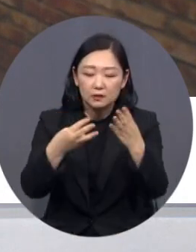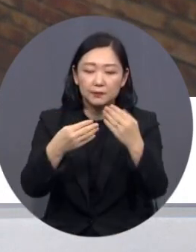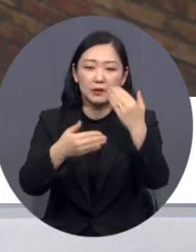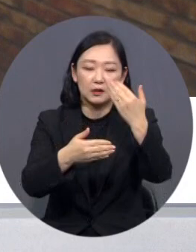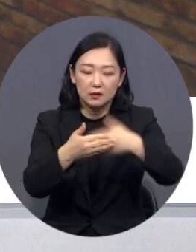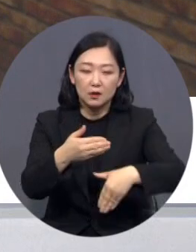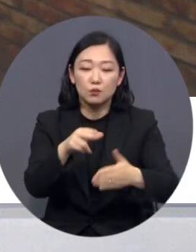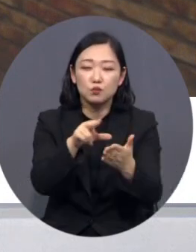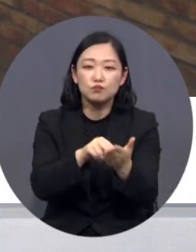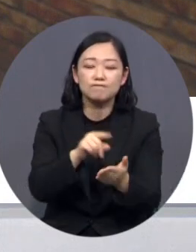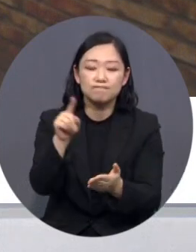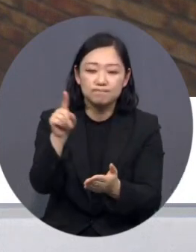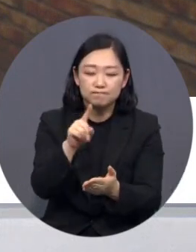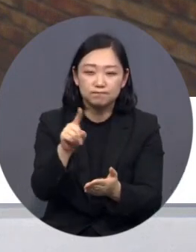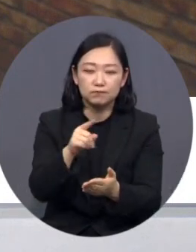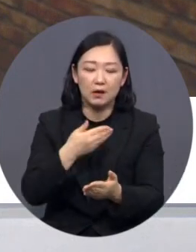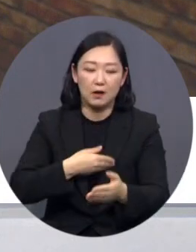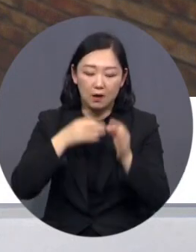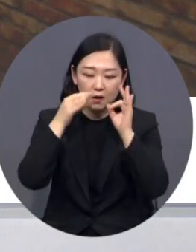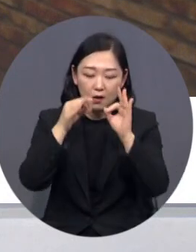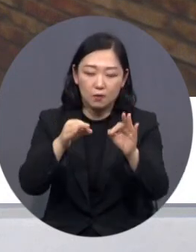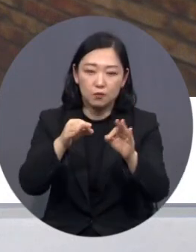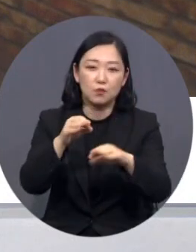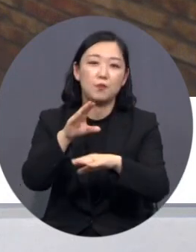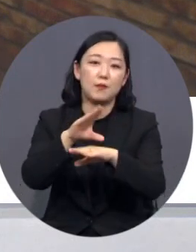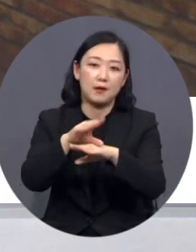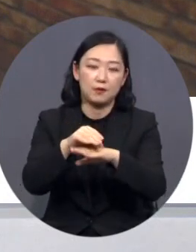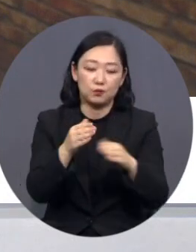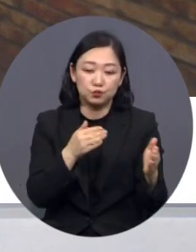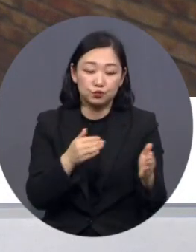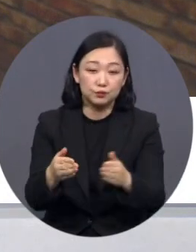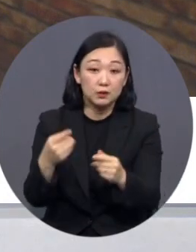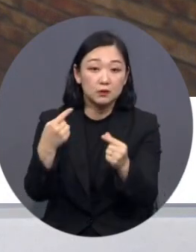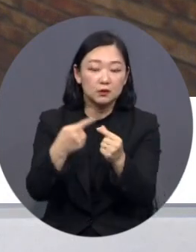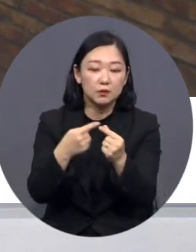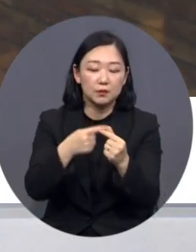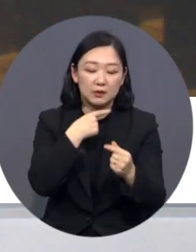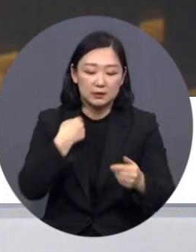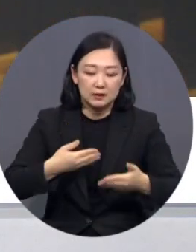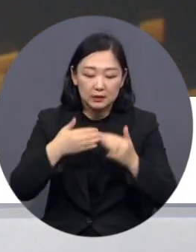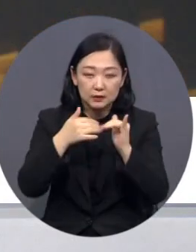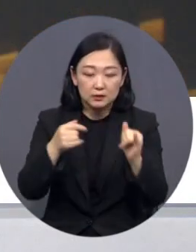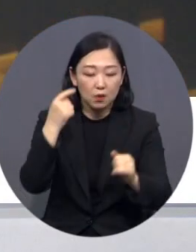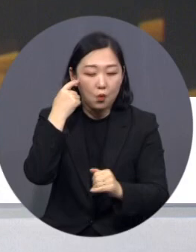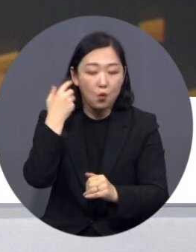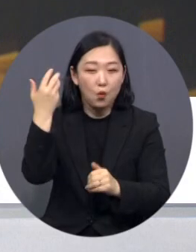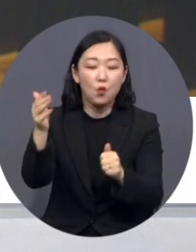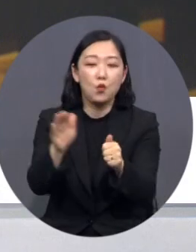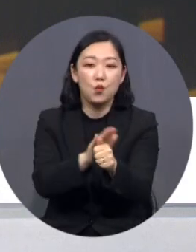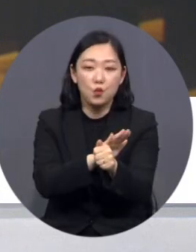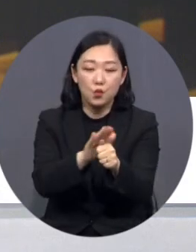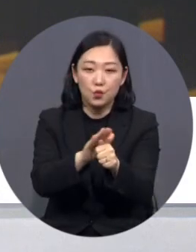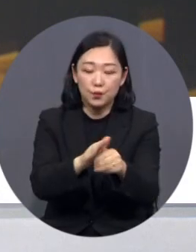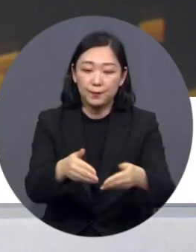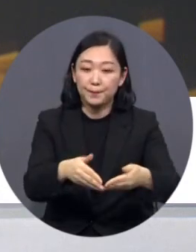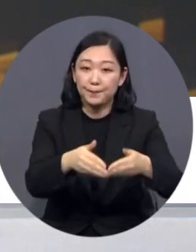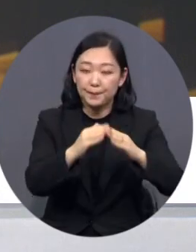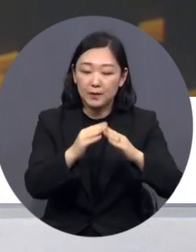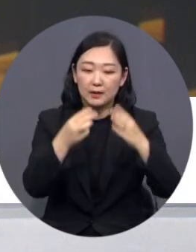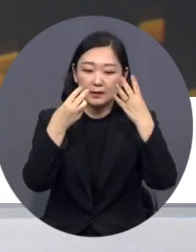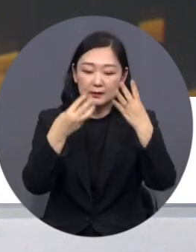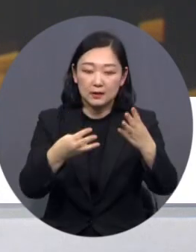짚어보는 연속 보도를 준비했는데요 첫 번째 순서로 희생자들의 넉스 기리기 위해 들어선 제주지역